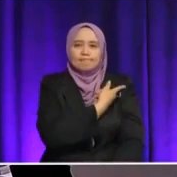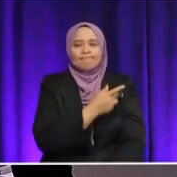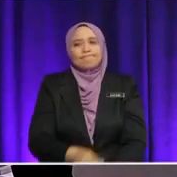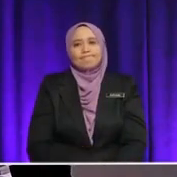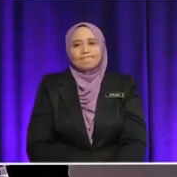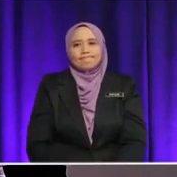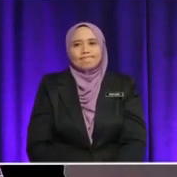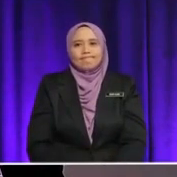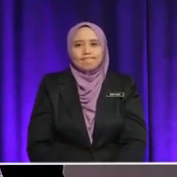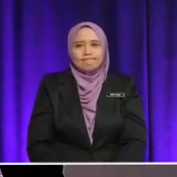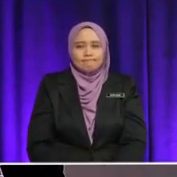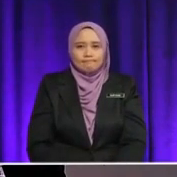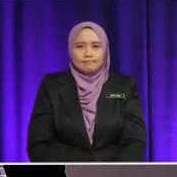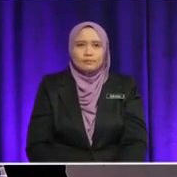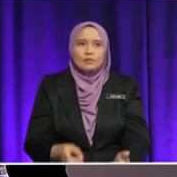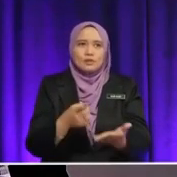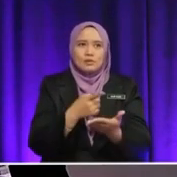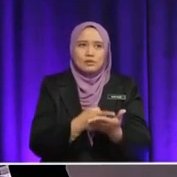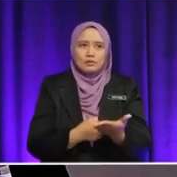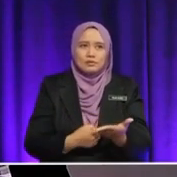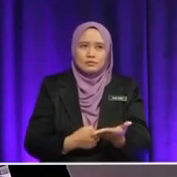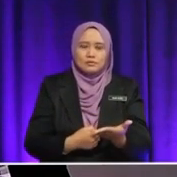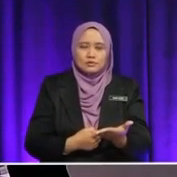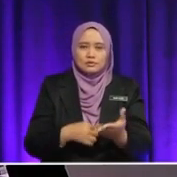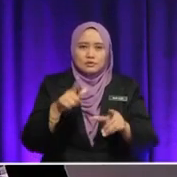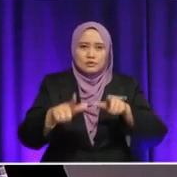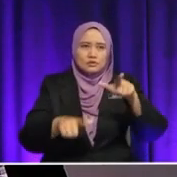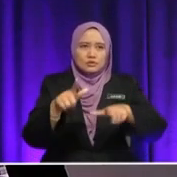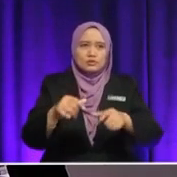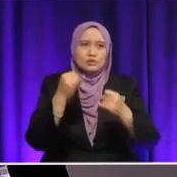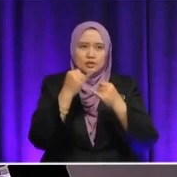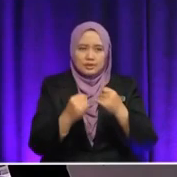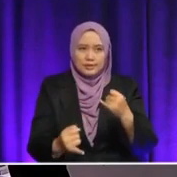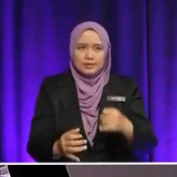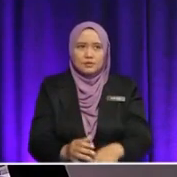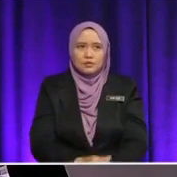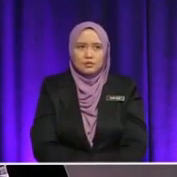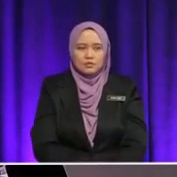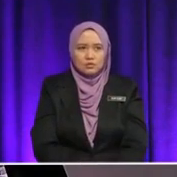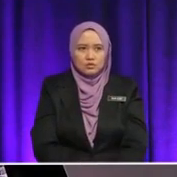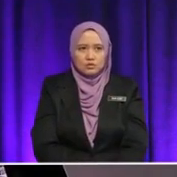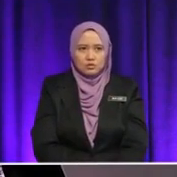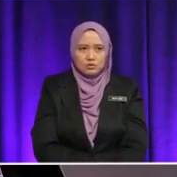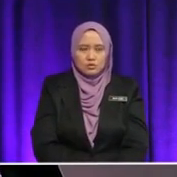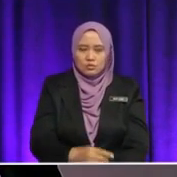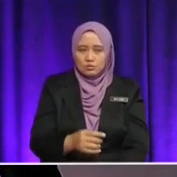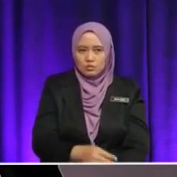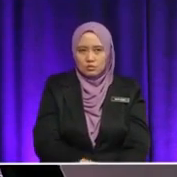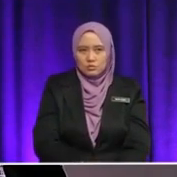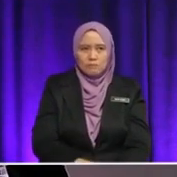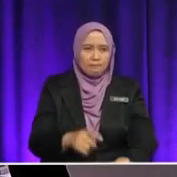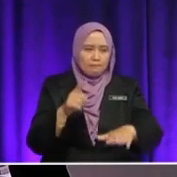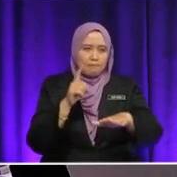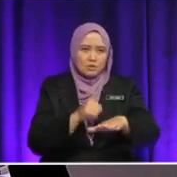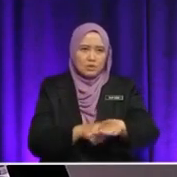terakhir sedangkan aku langkahku kaum yang terakhir keep pada akhirnya ke untuk pengetahuan semua ada semasa